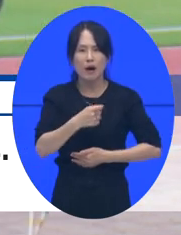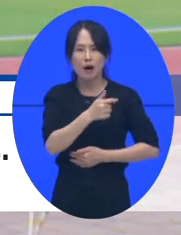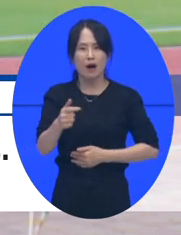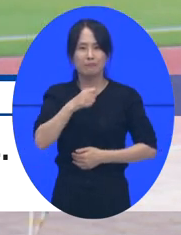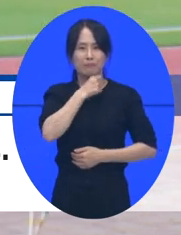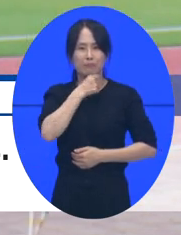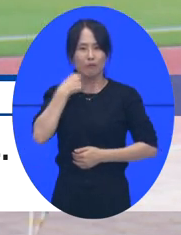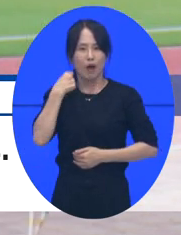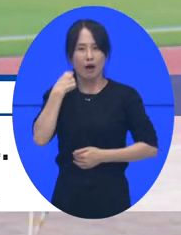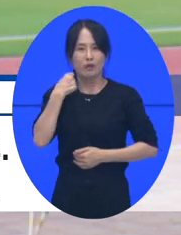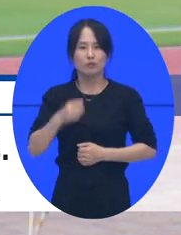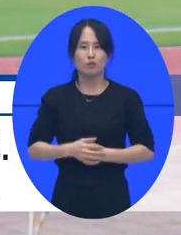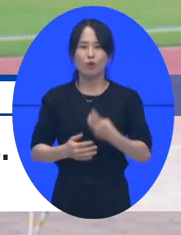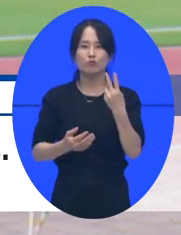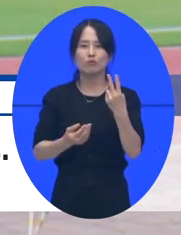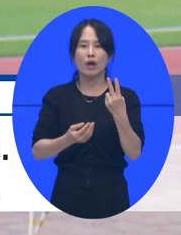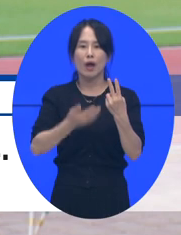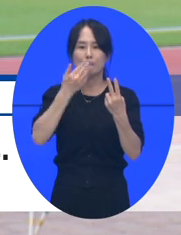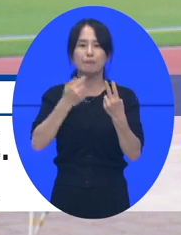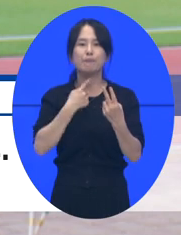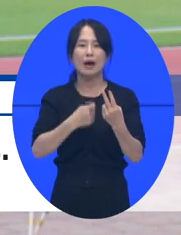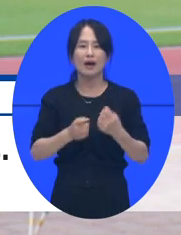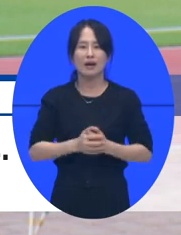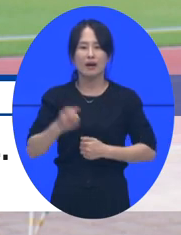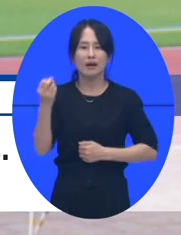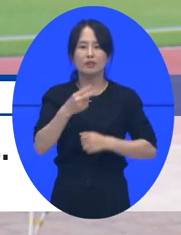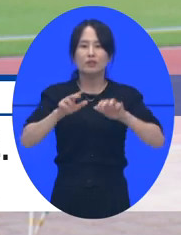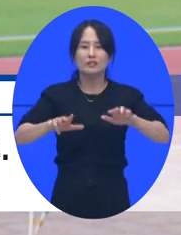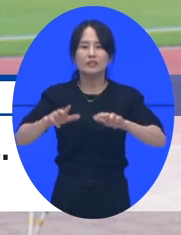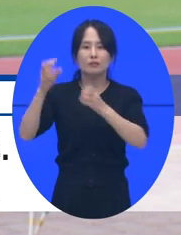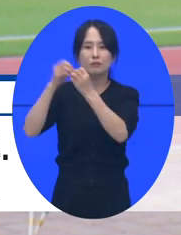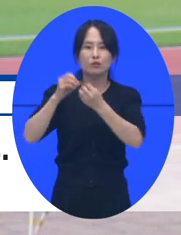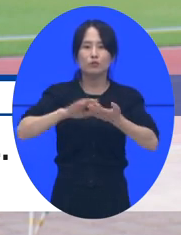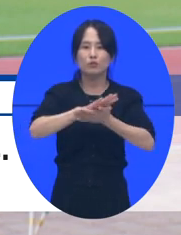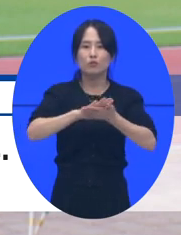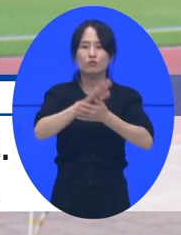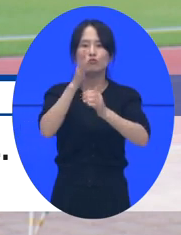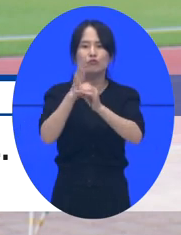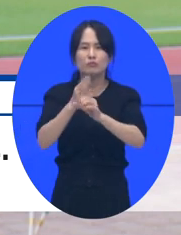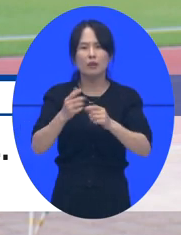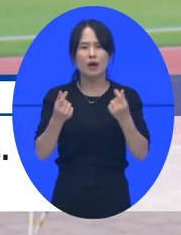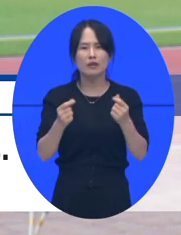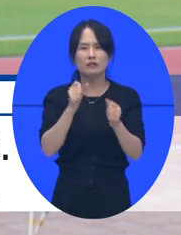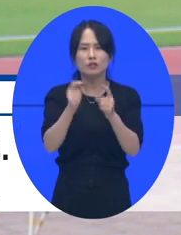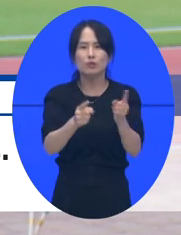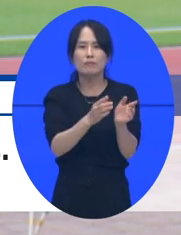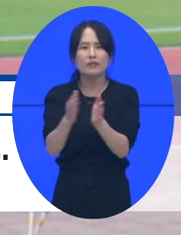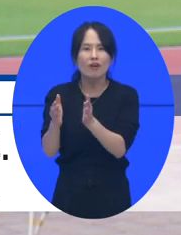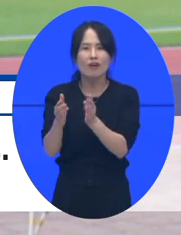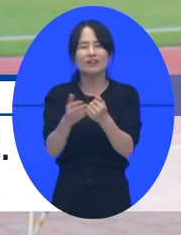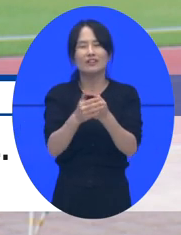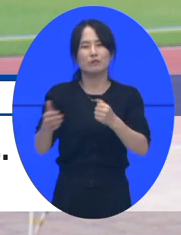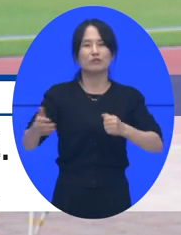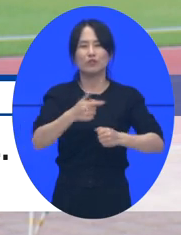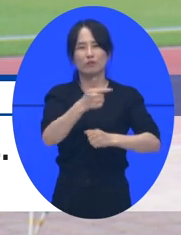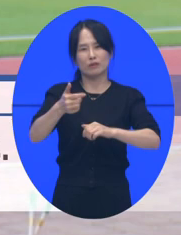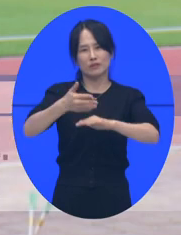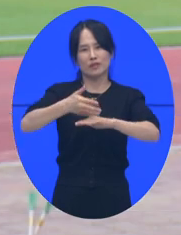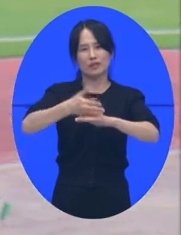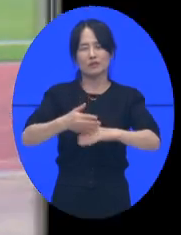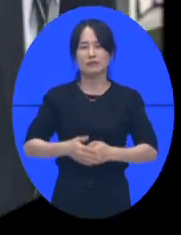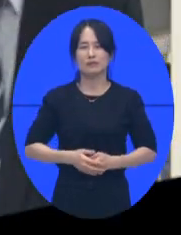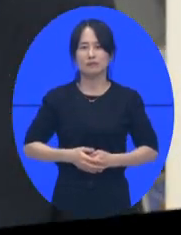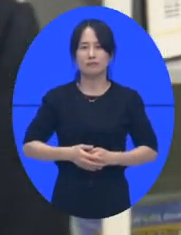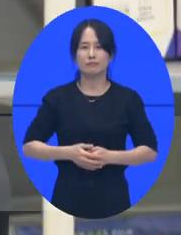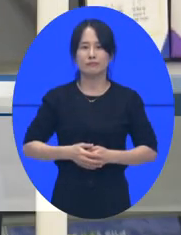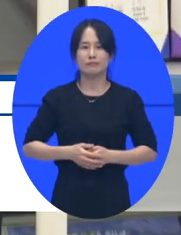foods, which is bibimbap, which is very delicious. And apparently, I ate two bowls of it. And now we're over here playing some traditional Korean games. And thank you for the